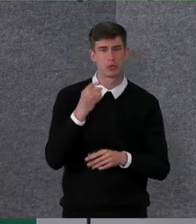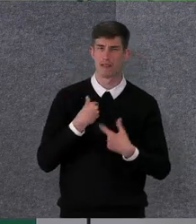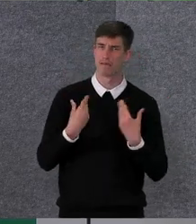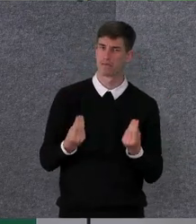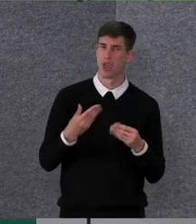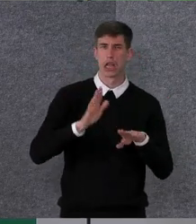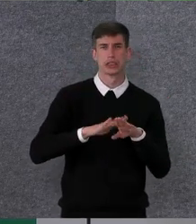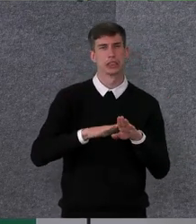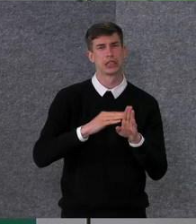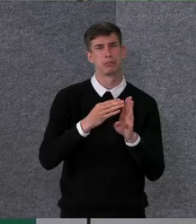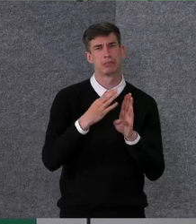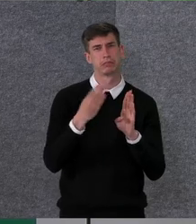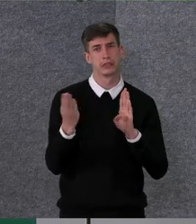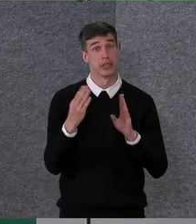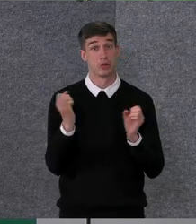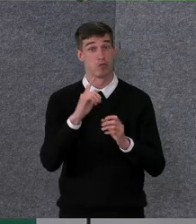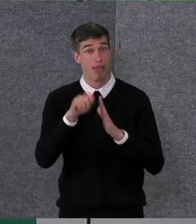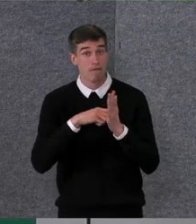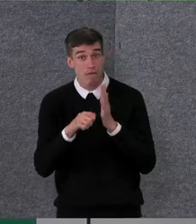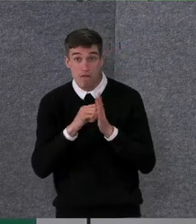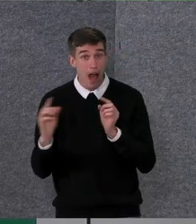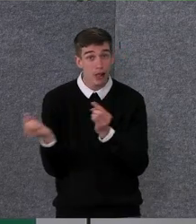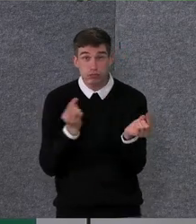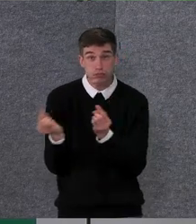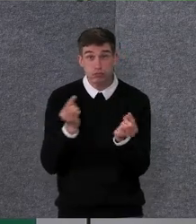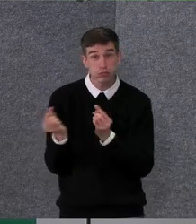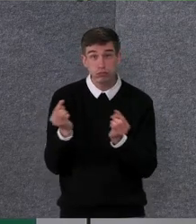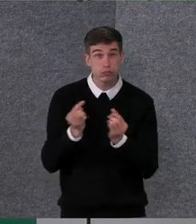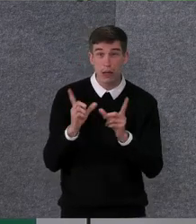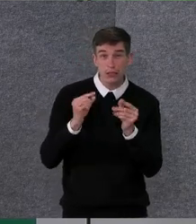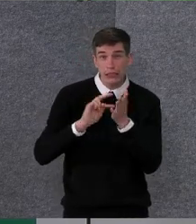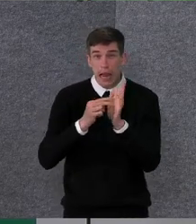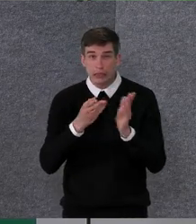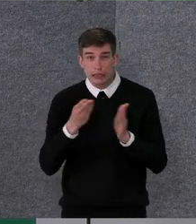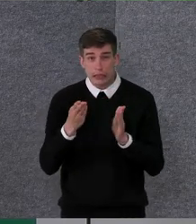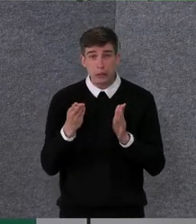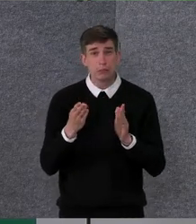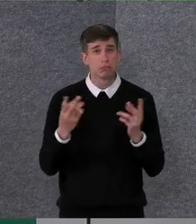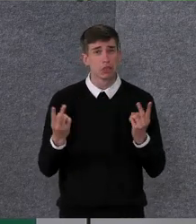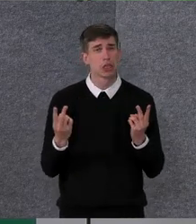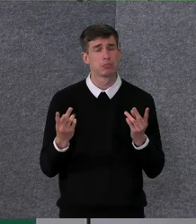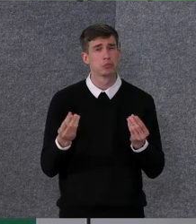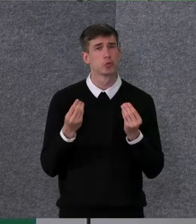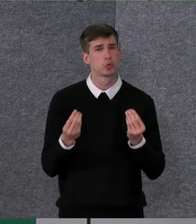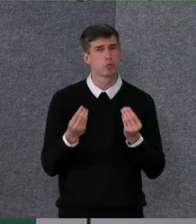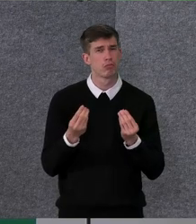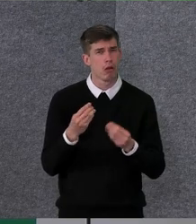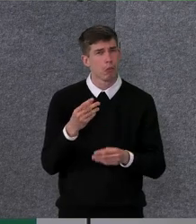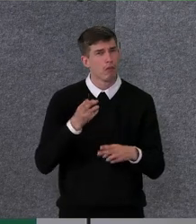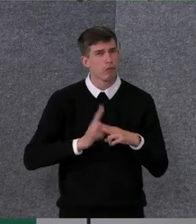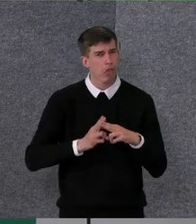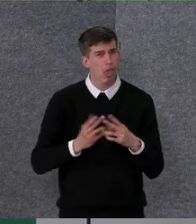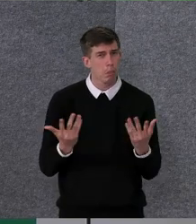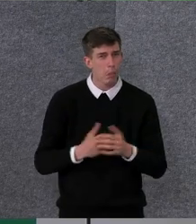Wir hängen in der Zeit, wir haben einen Wahlkrimi, die Versammlung hatte sich so ein bisschen verhakt. Insofern eigentlich alles tatsächlich ein bisschen wie immer